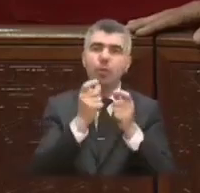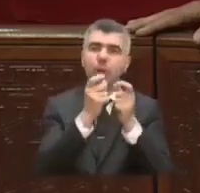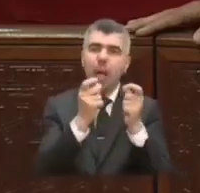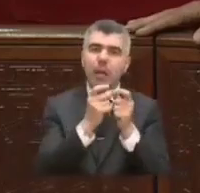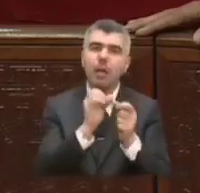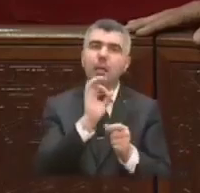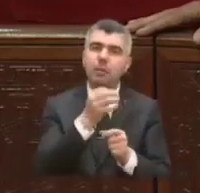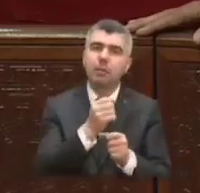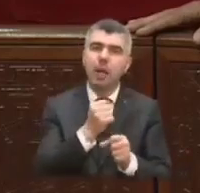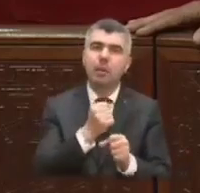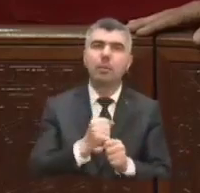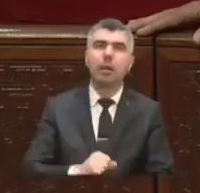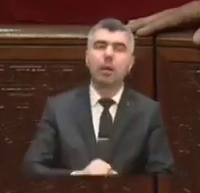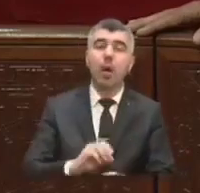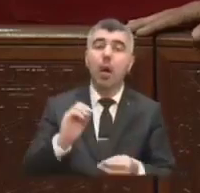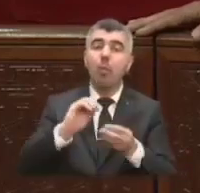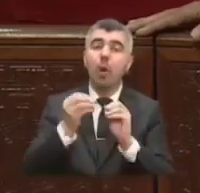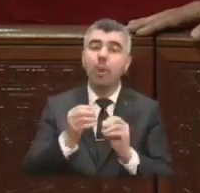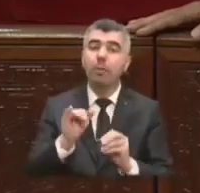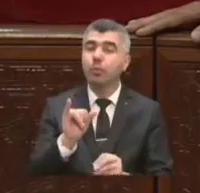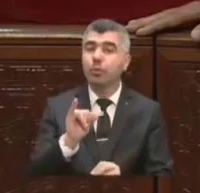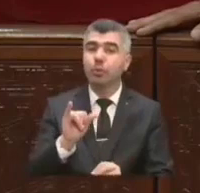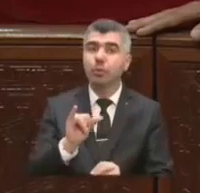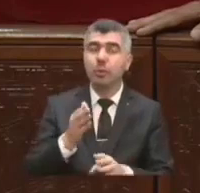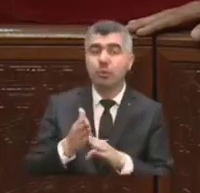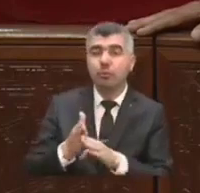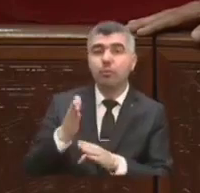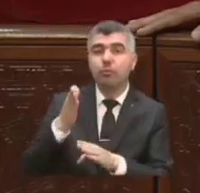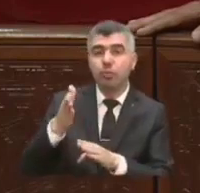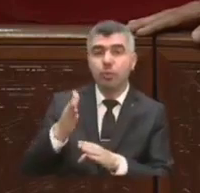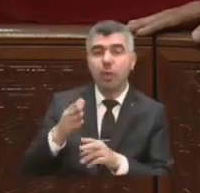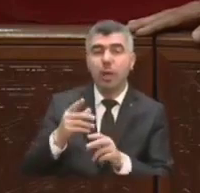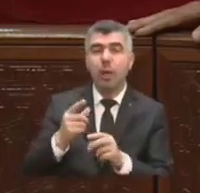توظفو توظفو. المشكل اللي كاين وهو إلا بغى يمشي يدخل